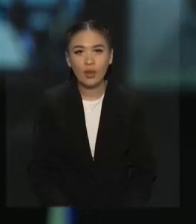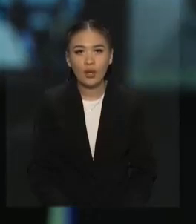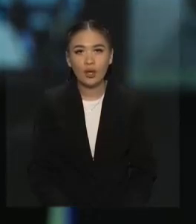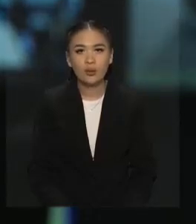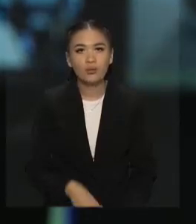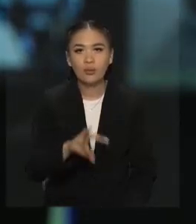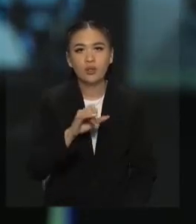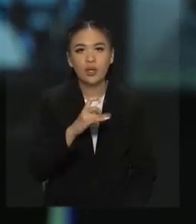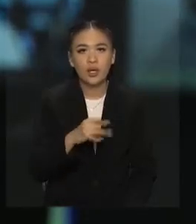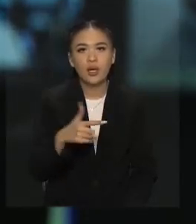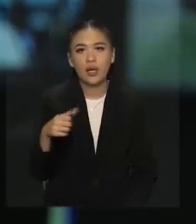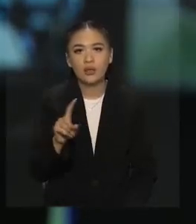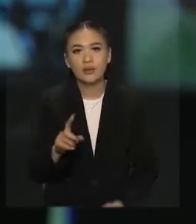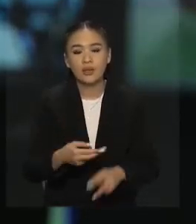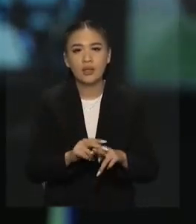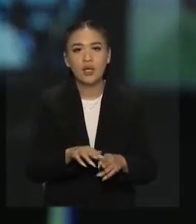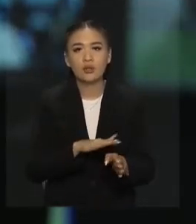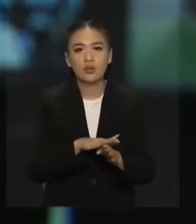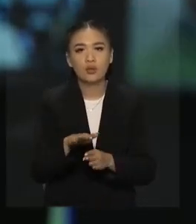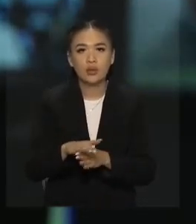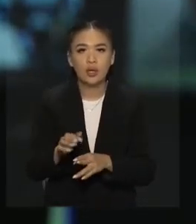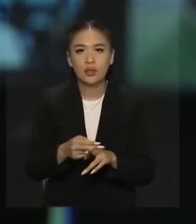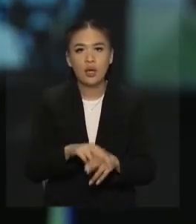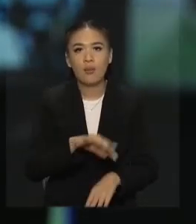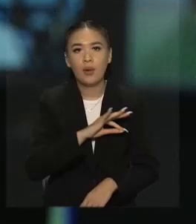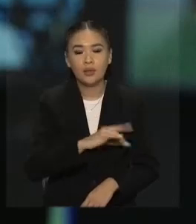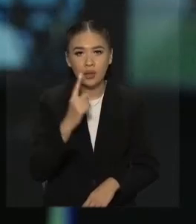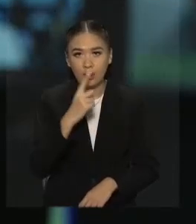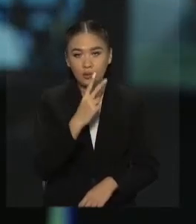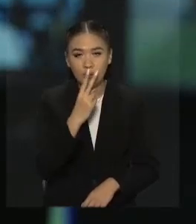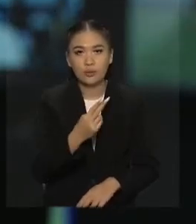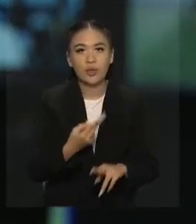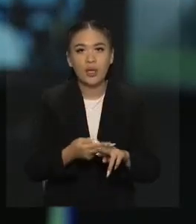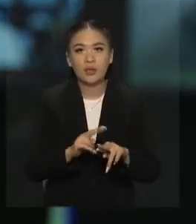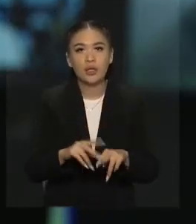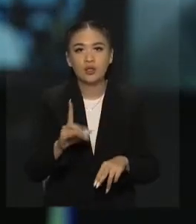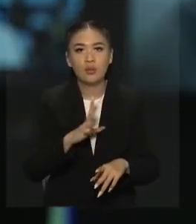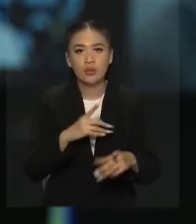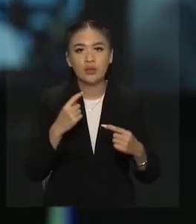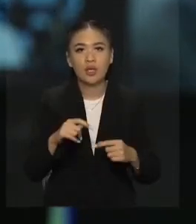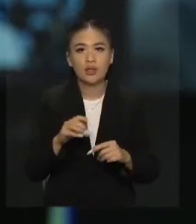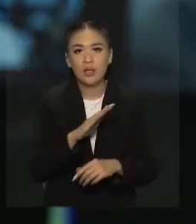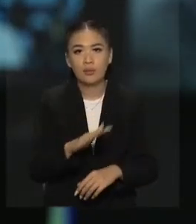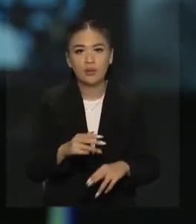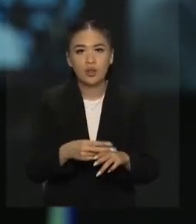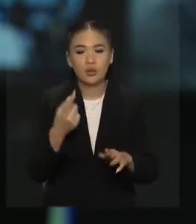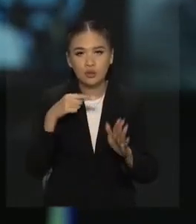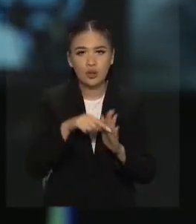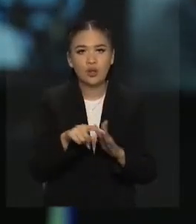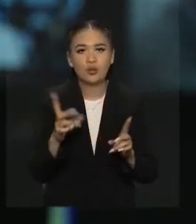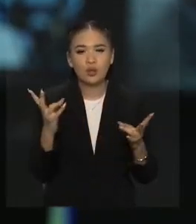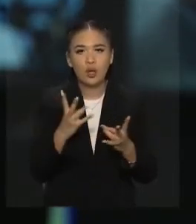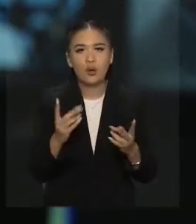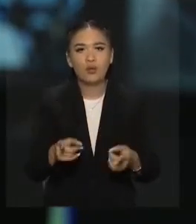Мұнаймен газ ел қазынасының қазан толтырып отырған негізгі пайда көзіміз. Сондықтан тек шикізат сатып сарылмай, оны терең өңдеуге